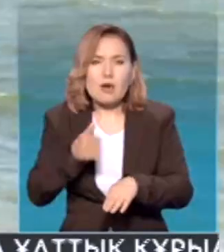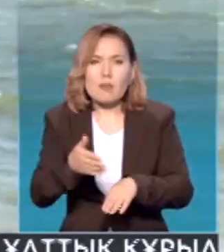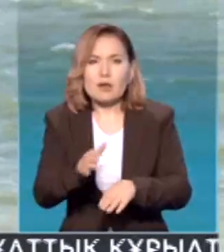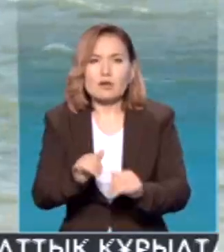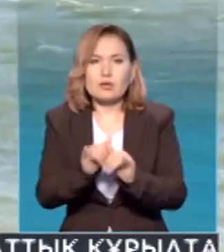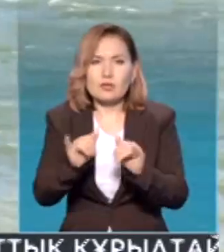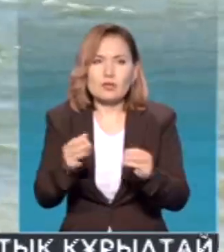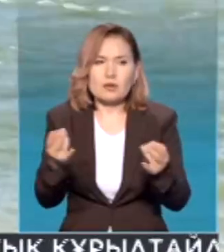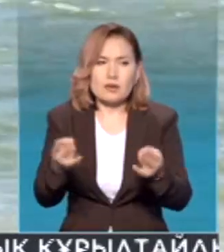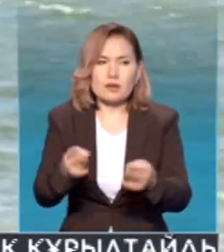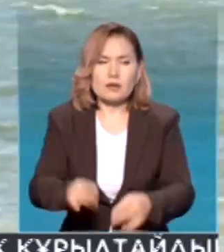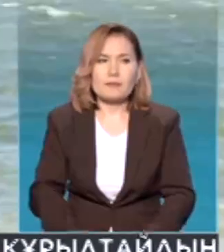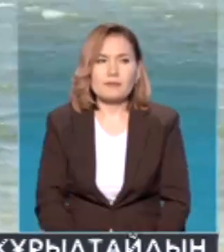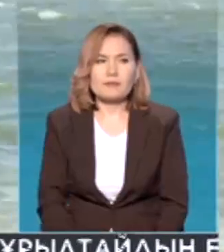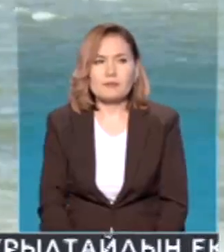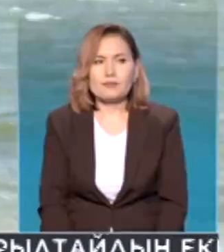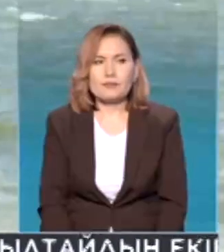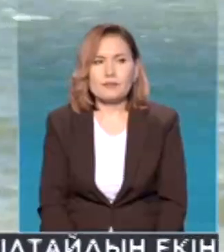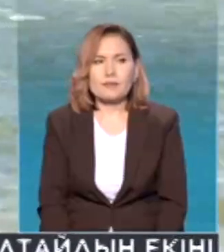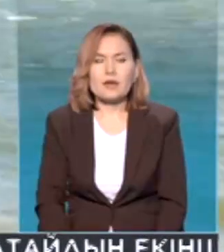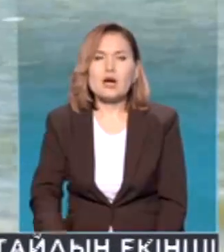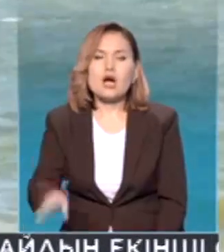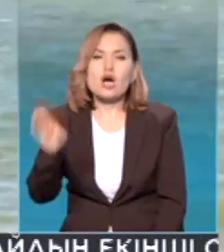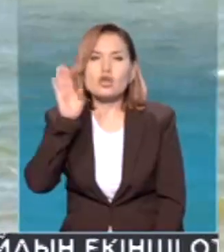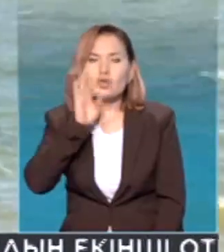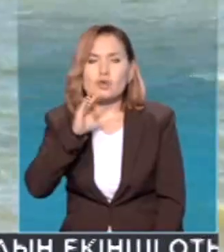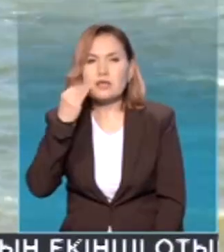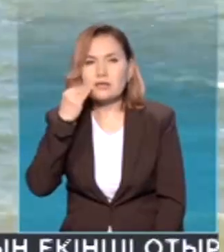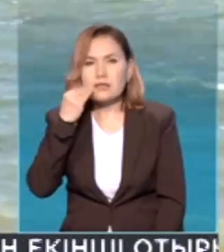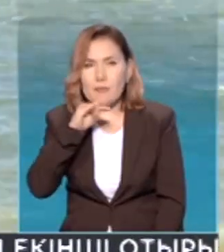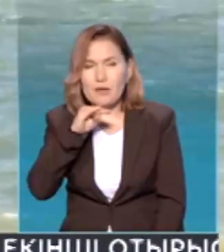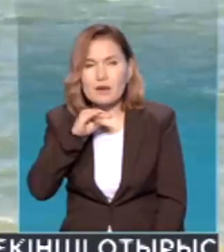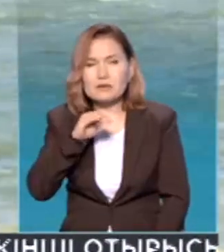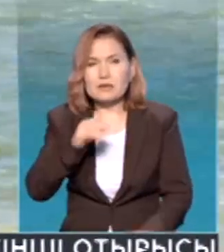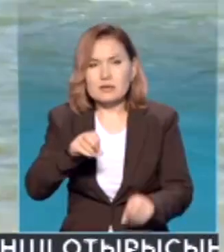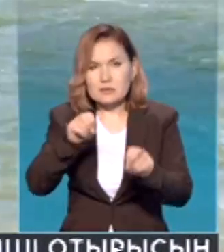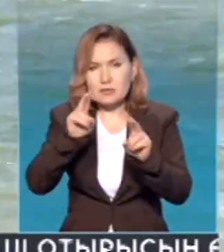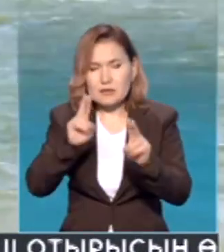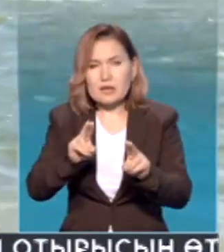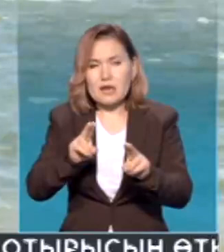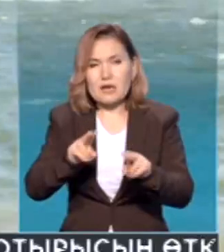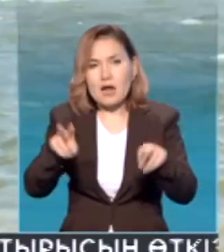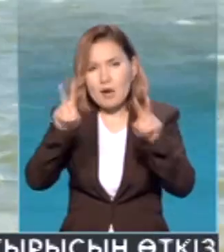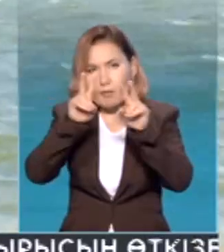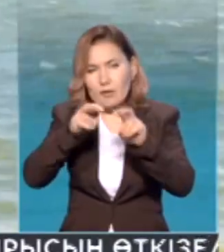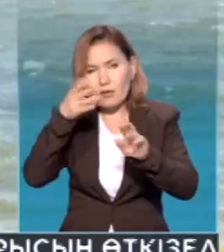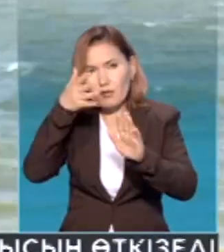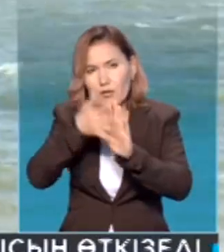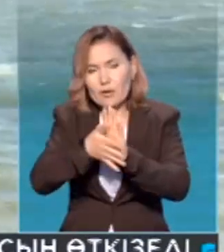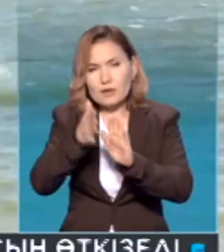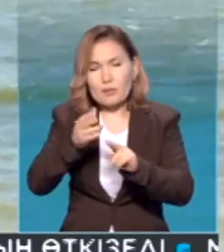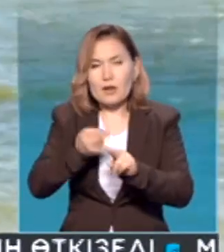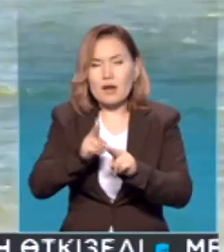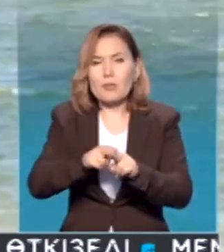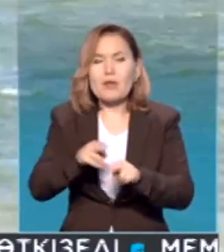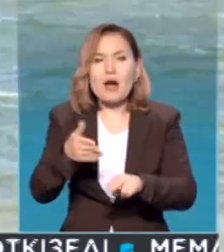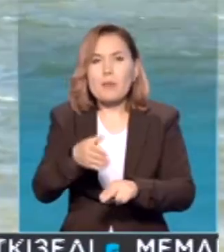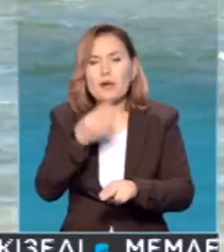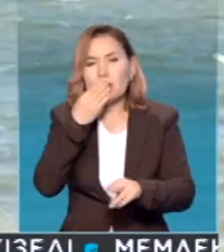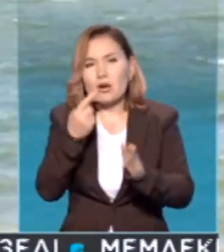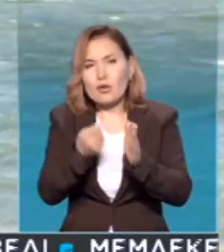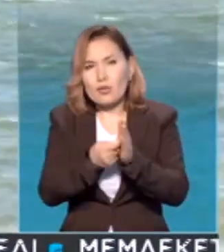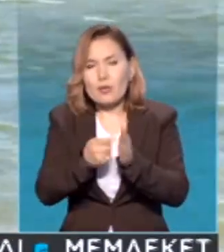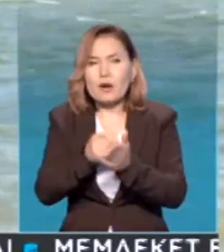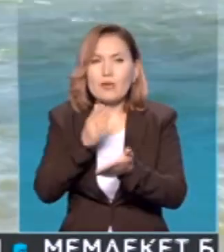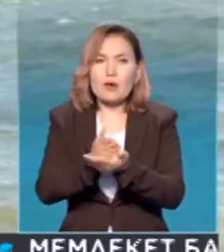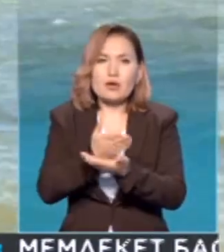Зерттеу барысында судың сапасын анықтау үшін гидрохимиялық сынамалар алынуда. Балықтардың азықтық қорын анықтау үшін